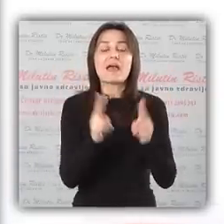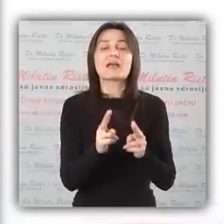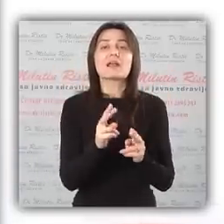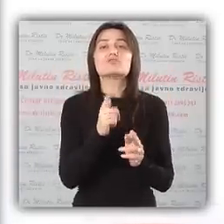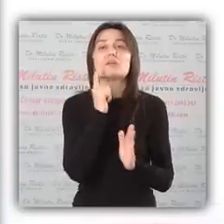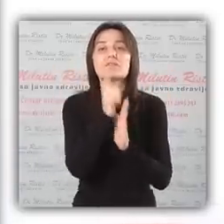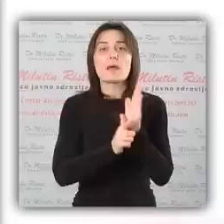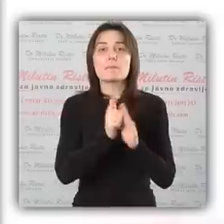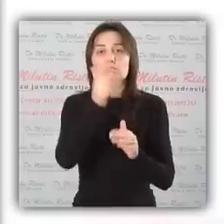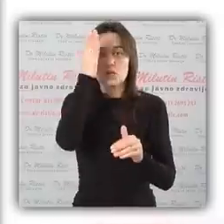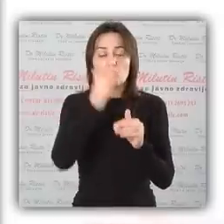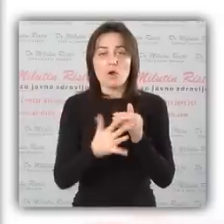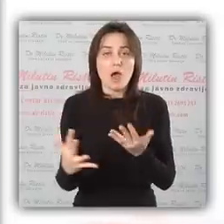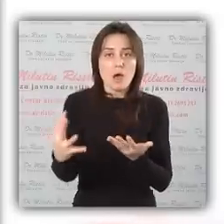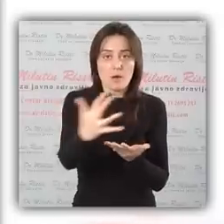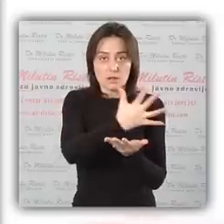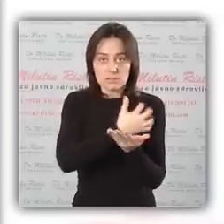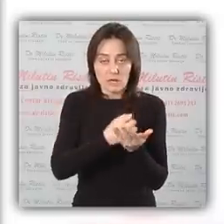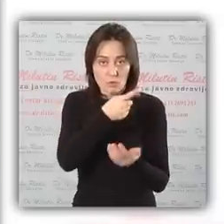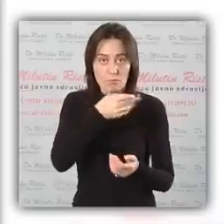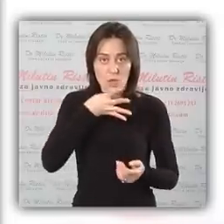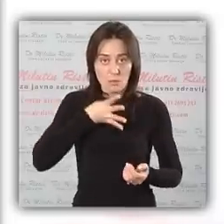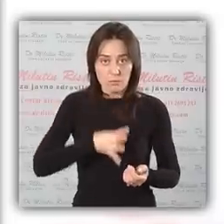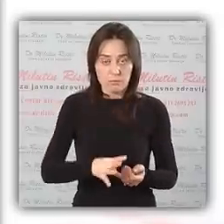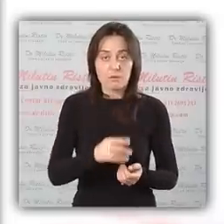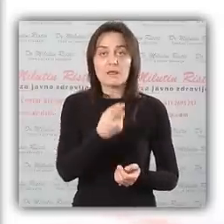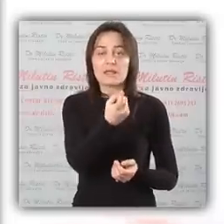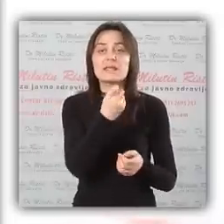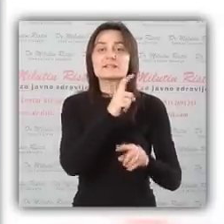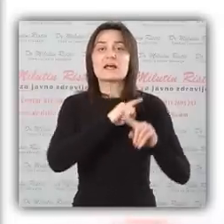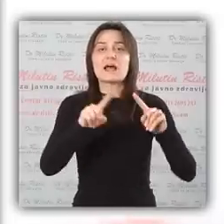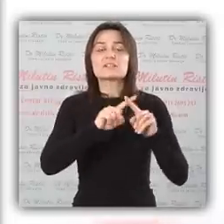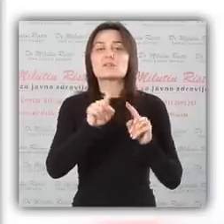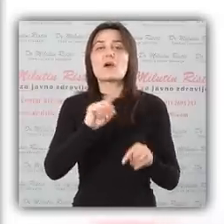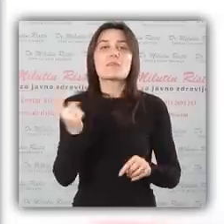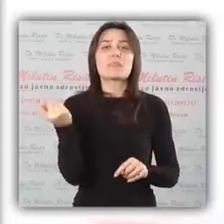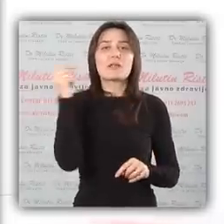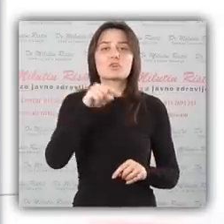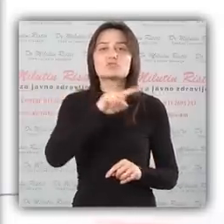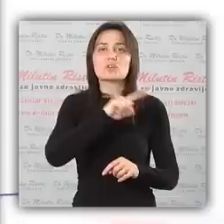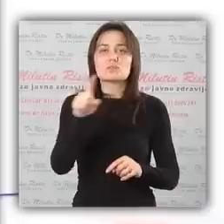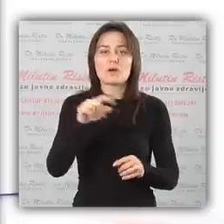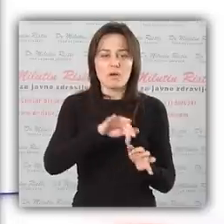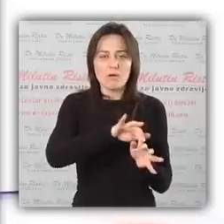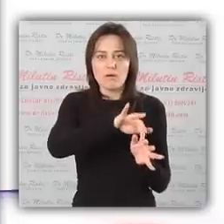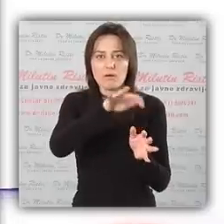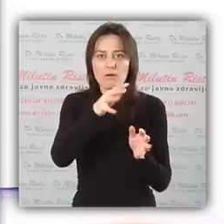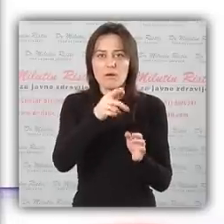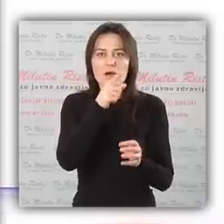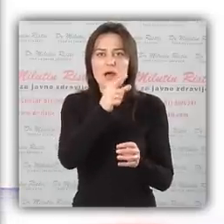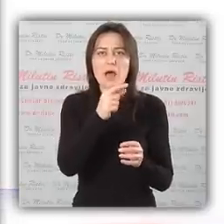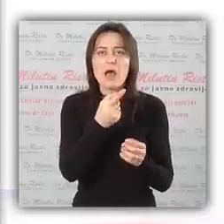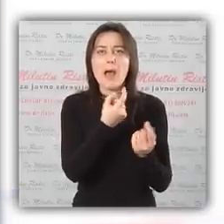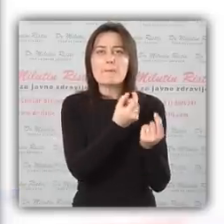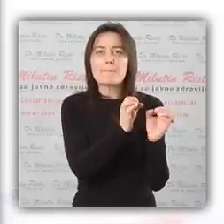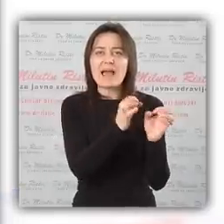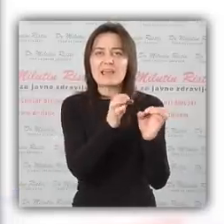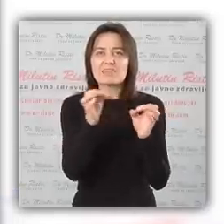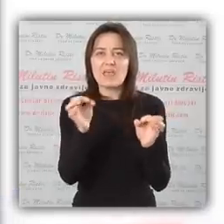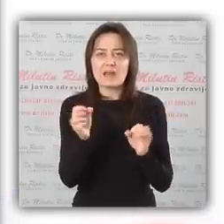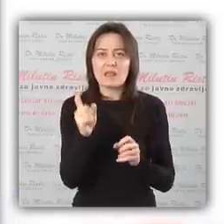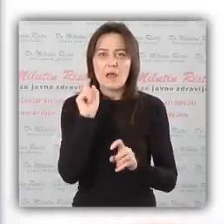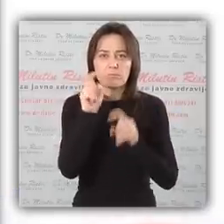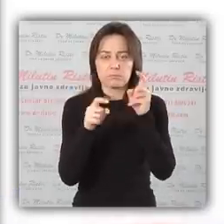bude u najkraćem vremenskom roku da se sakupi taj uzorak urina iz razloga da ne bi došlo do kontaminacije